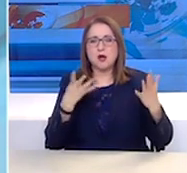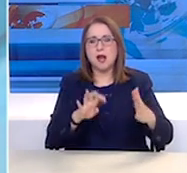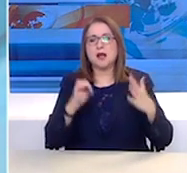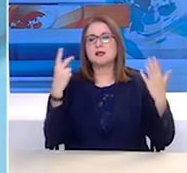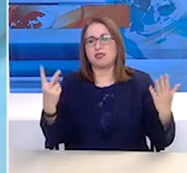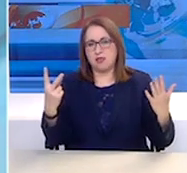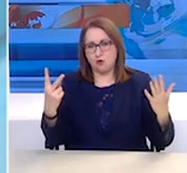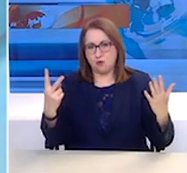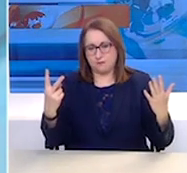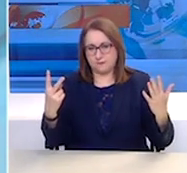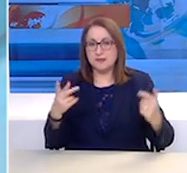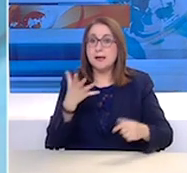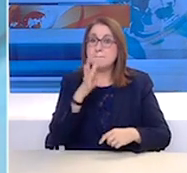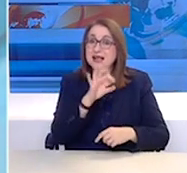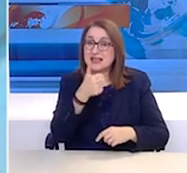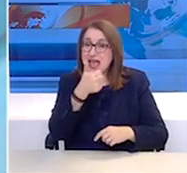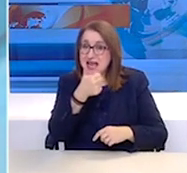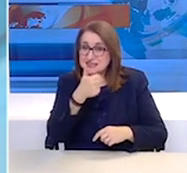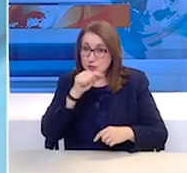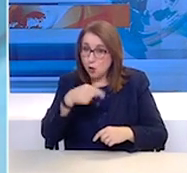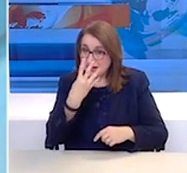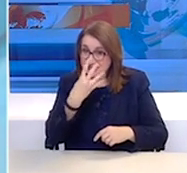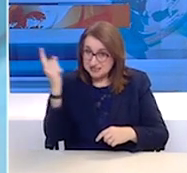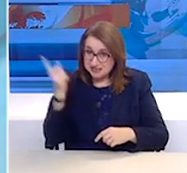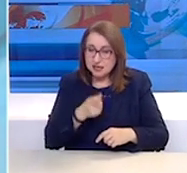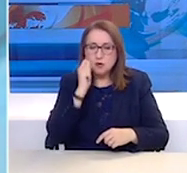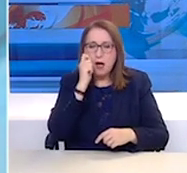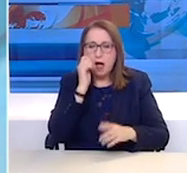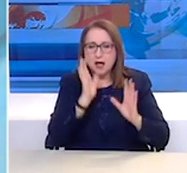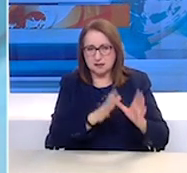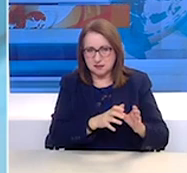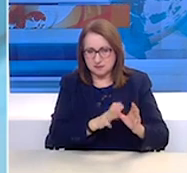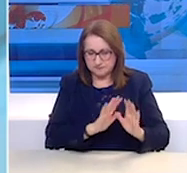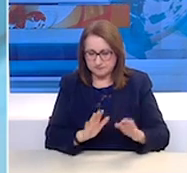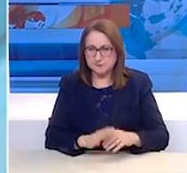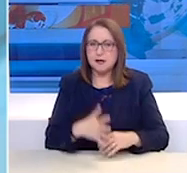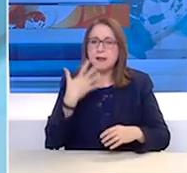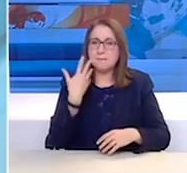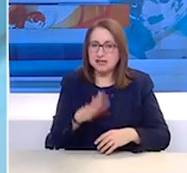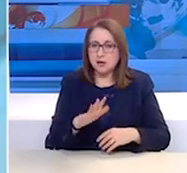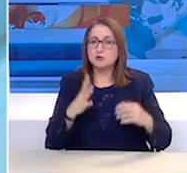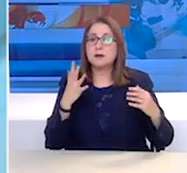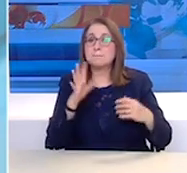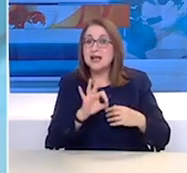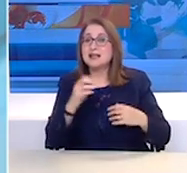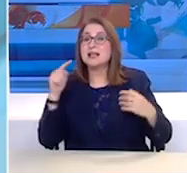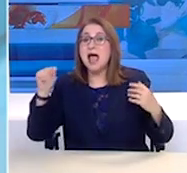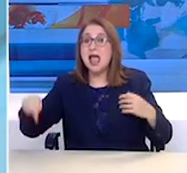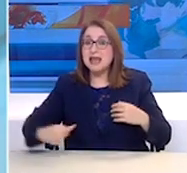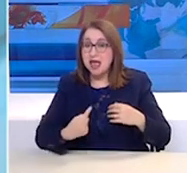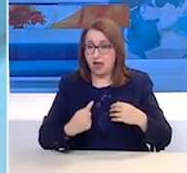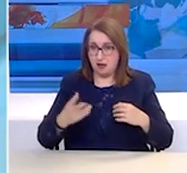2.192, εκ των οποίων το 56,4% αφορά άνδρες. 559 κρούσματα, δηλαδή